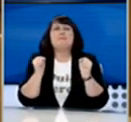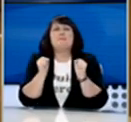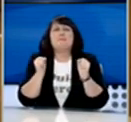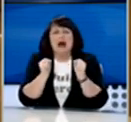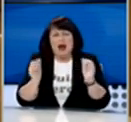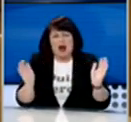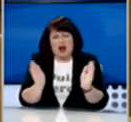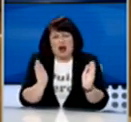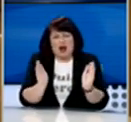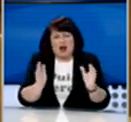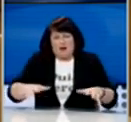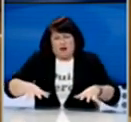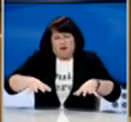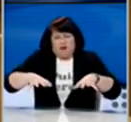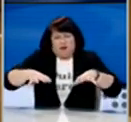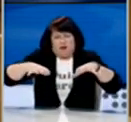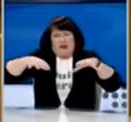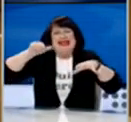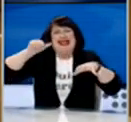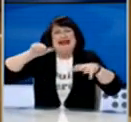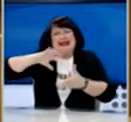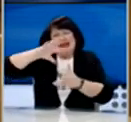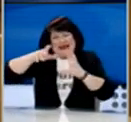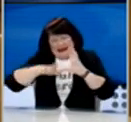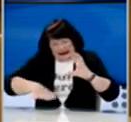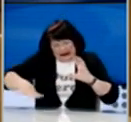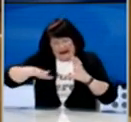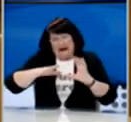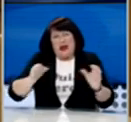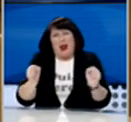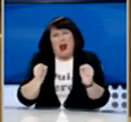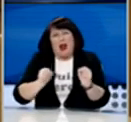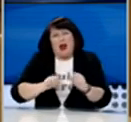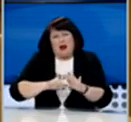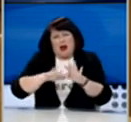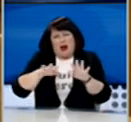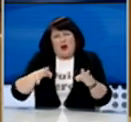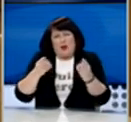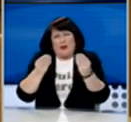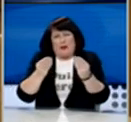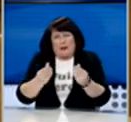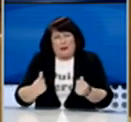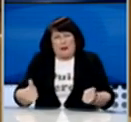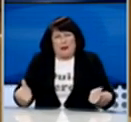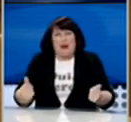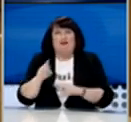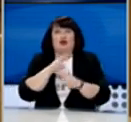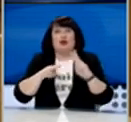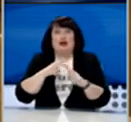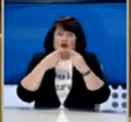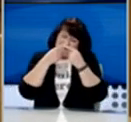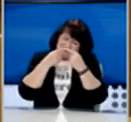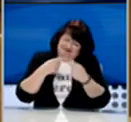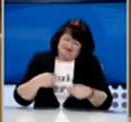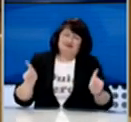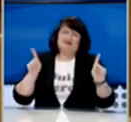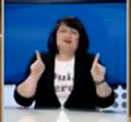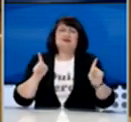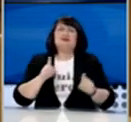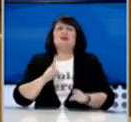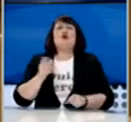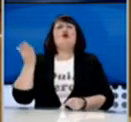ρεκόρ συσσώρευσης πάγων στην ανταρκτική σε ότι αφορά τα περίφημα ακραία φαινόμενα φαινόμενα επισημαίνεται ότι δεν συνέβαιναν